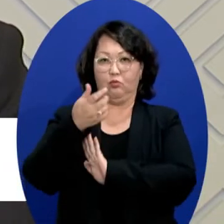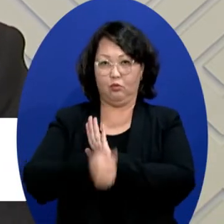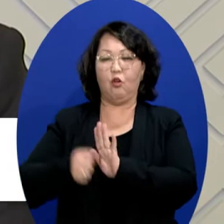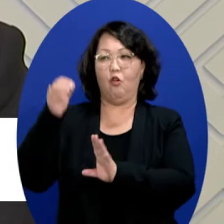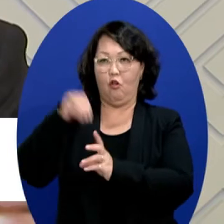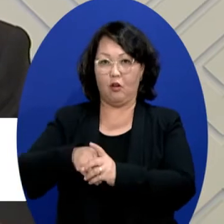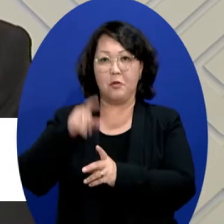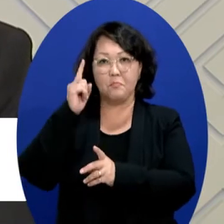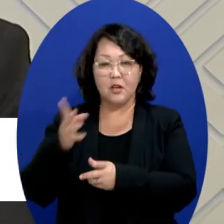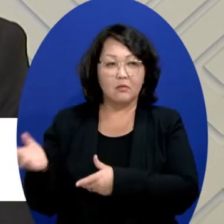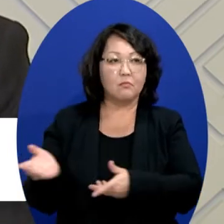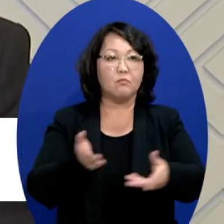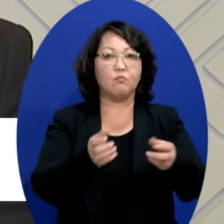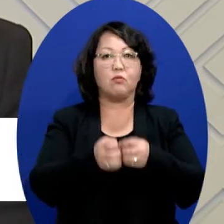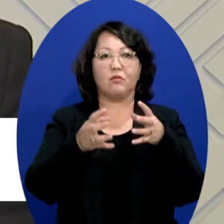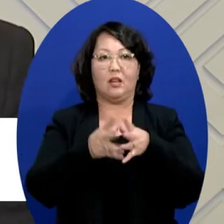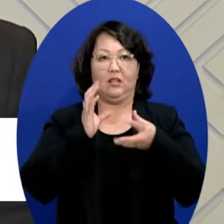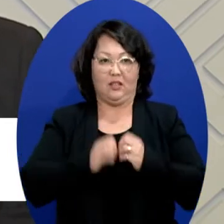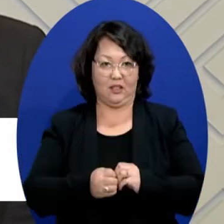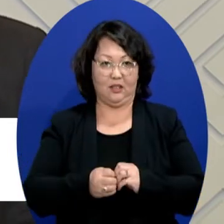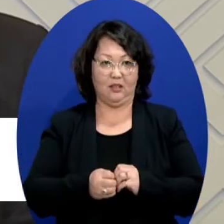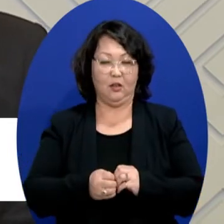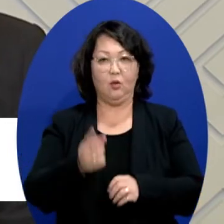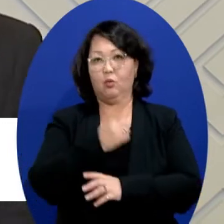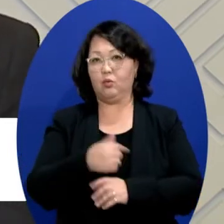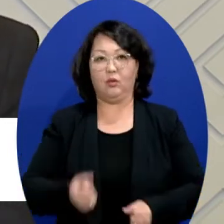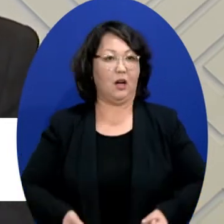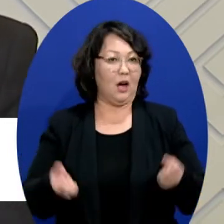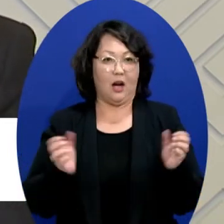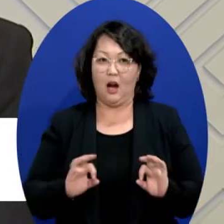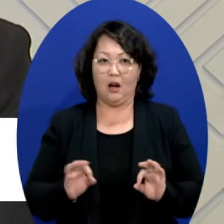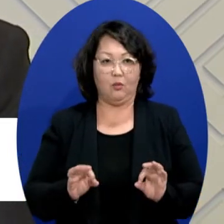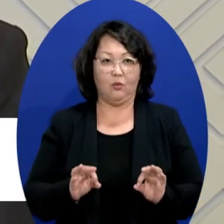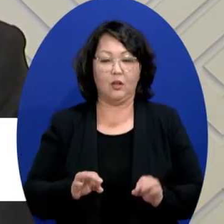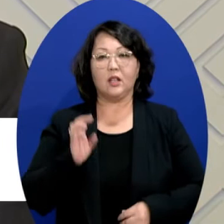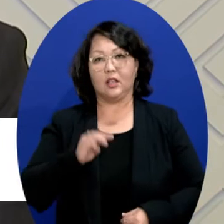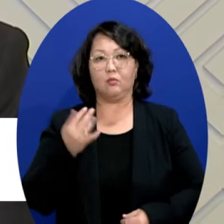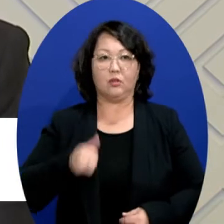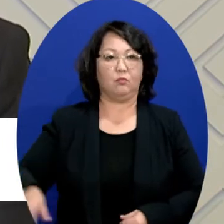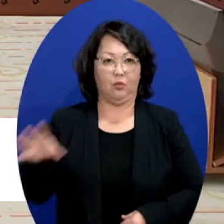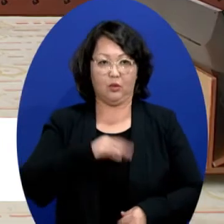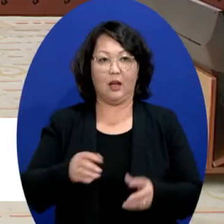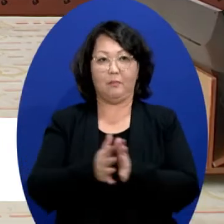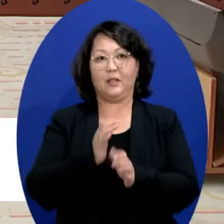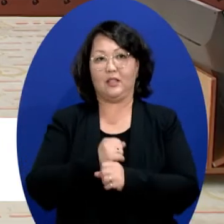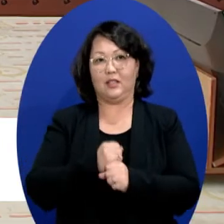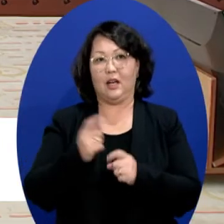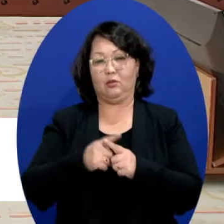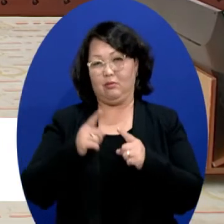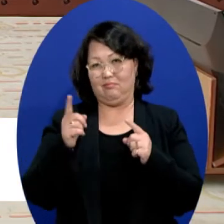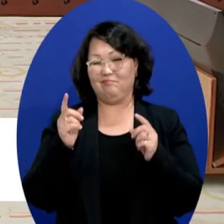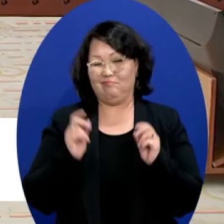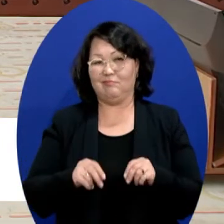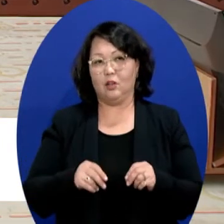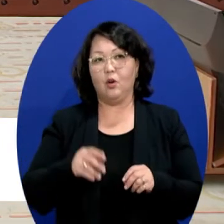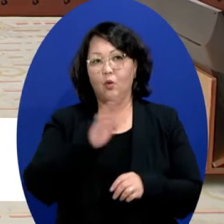санхүүжилт эзэндээ очихгүй хөрсөндөө бууж ажил хэрэг болж үрдэн гарахгүй байгаа учраас бид нар хамтын ажиллагааг одоо чангатгах гэж байна. Хүүхд ирэх ноцтой